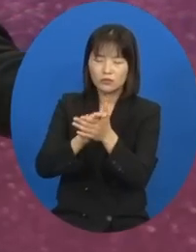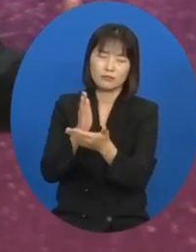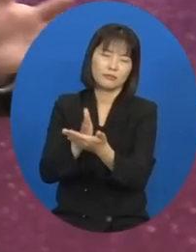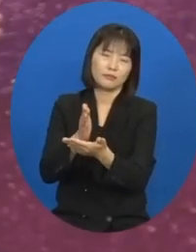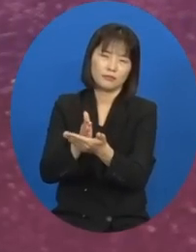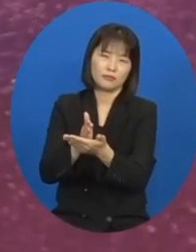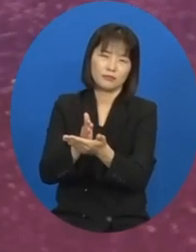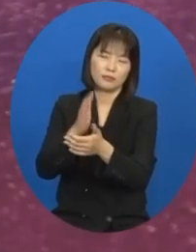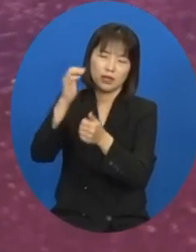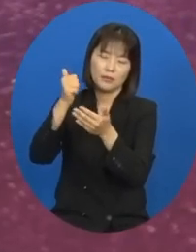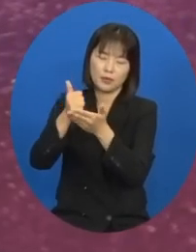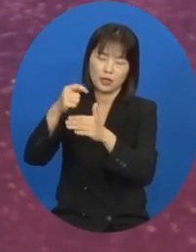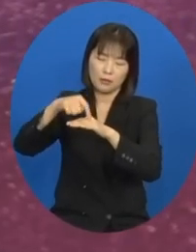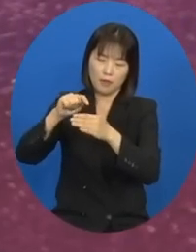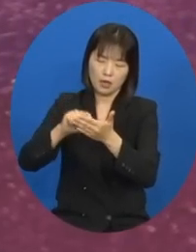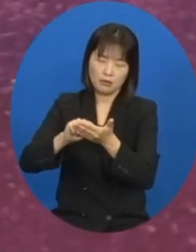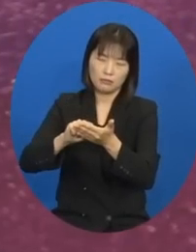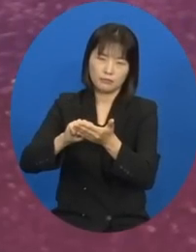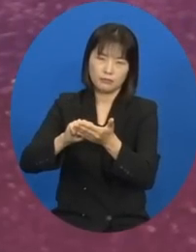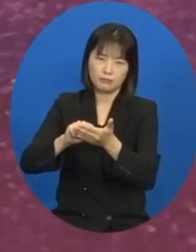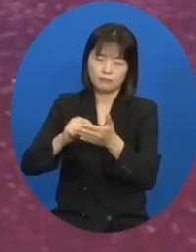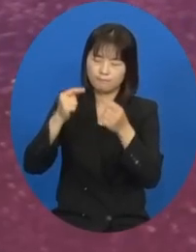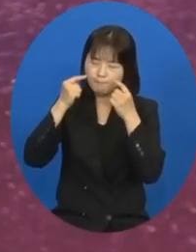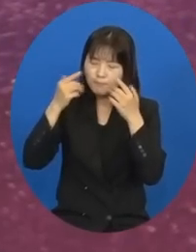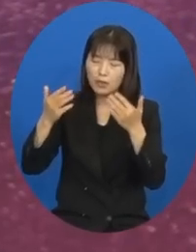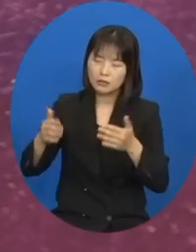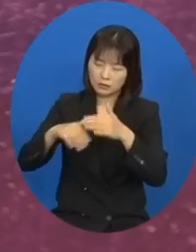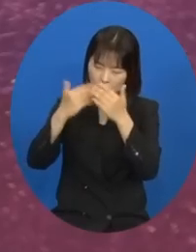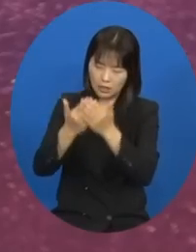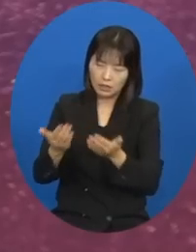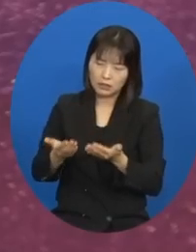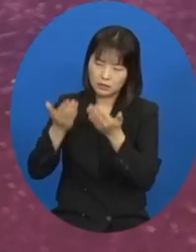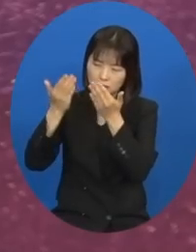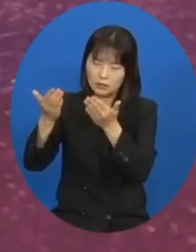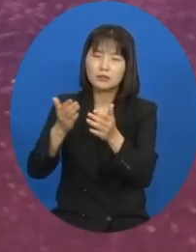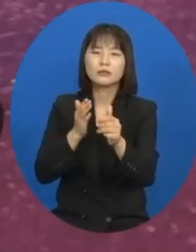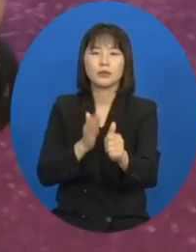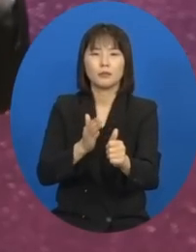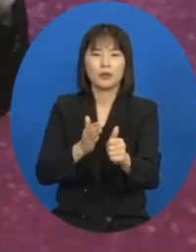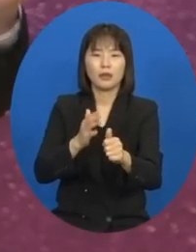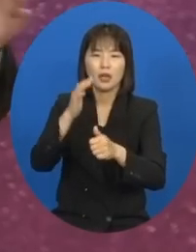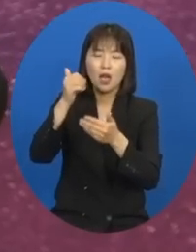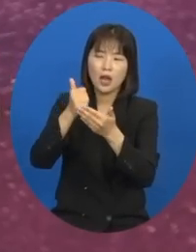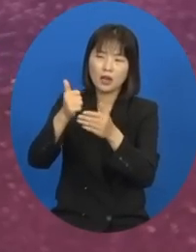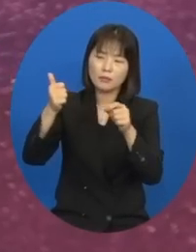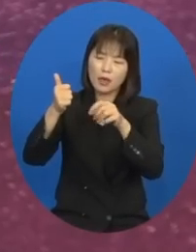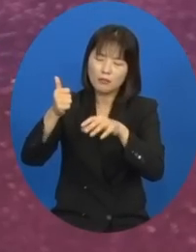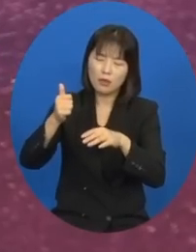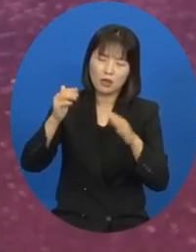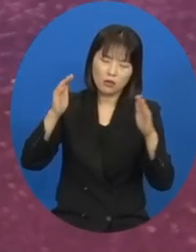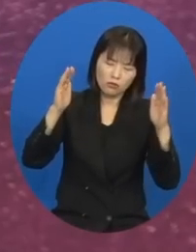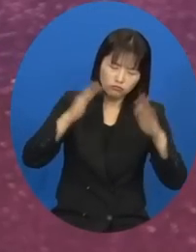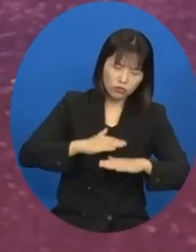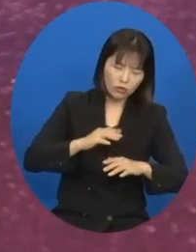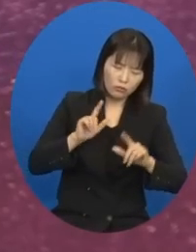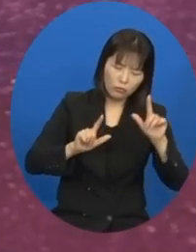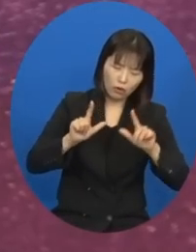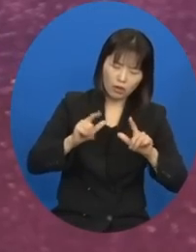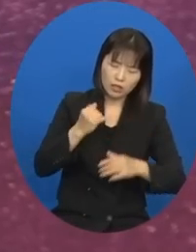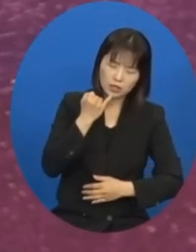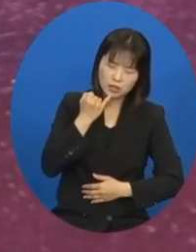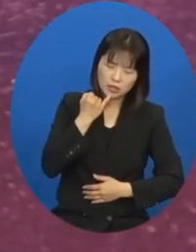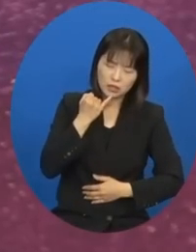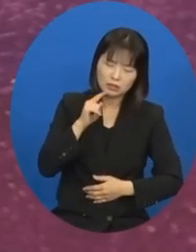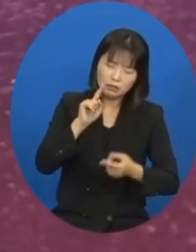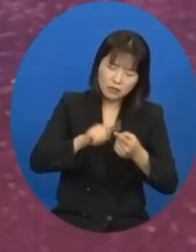하나님께 마음을 정확히 들이시기 바래요 하나님 앞에 무너진 모습도 괜찮아요 기도할 수 있어요